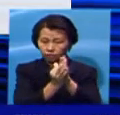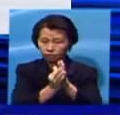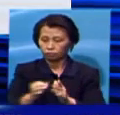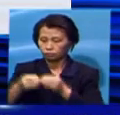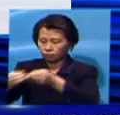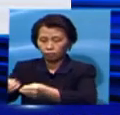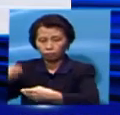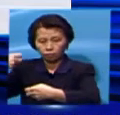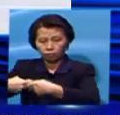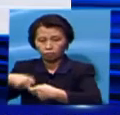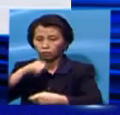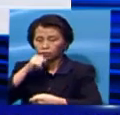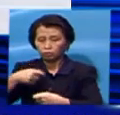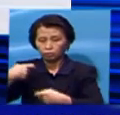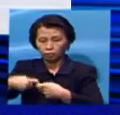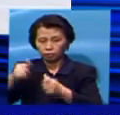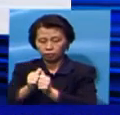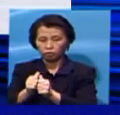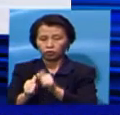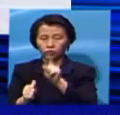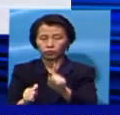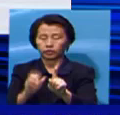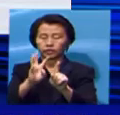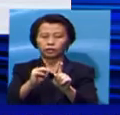berkaitan dengan 1mdp